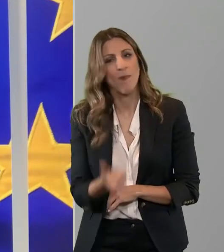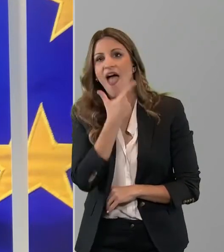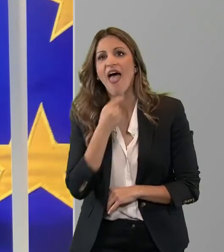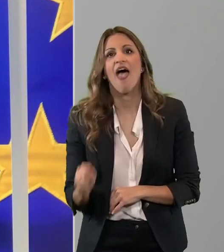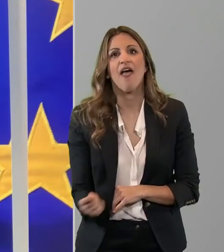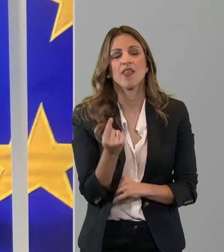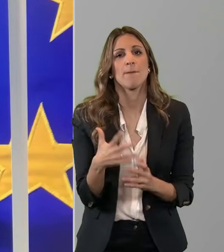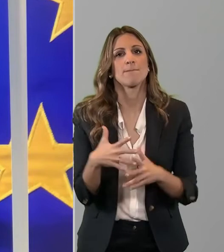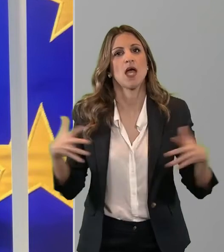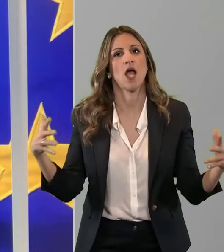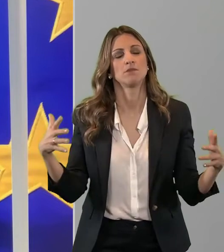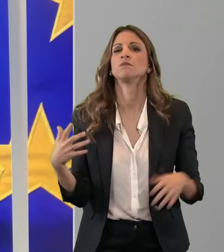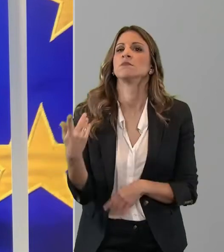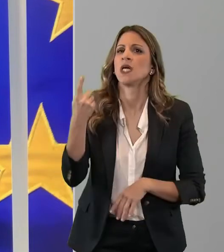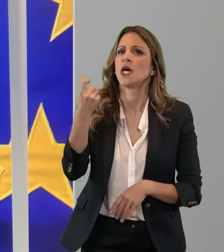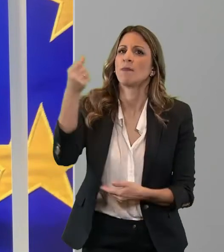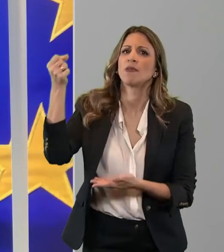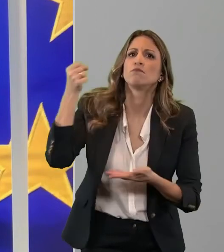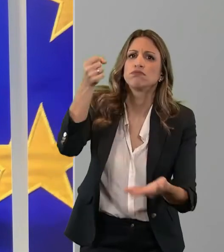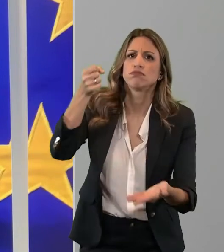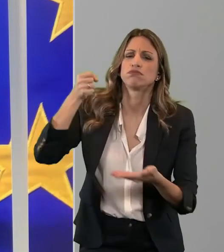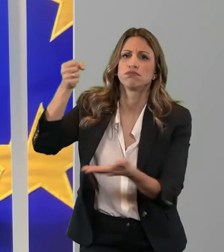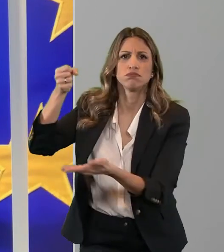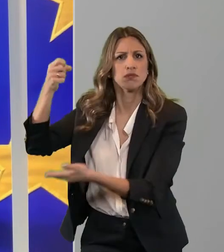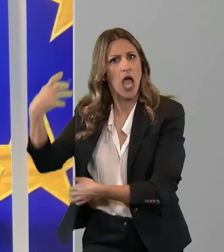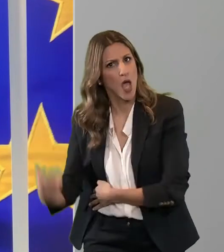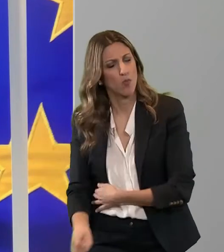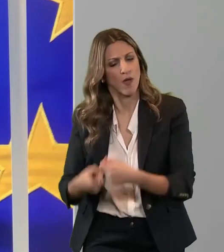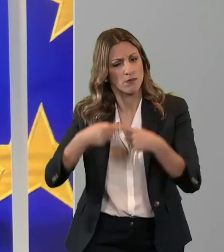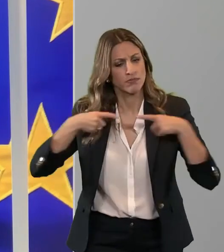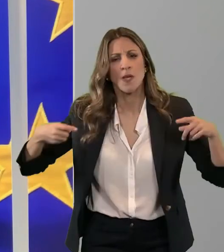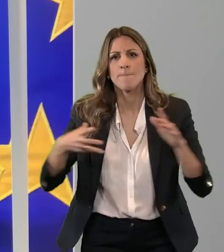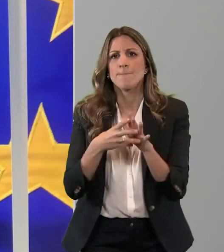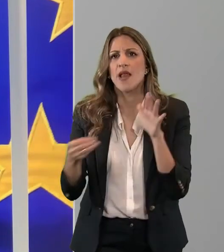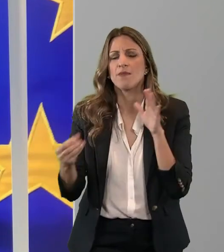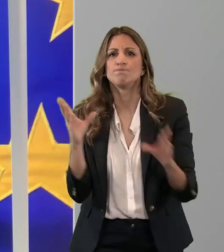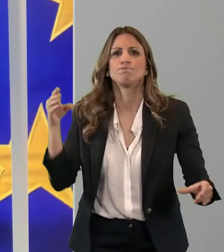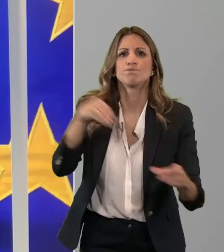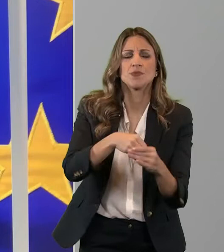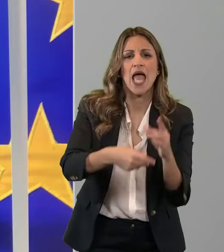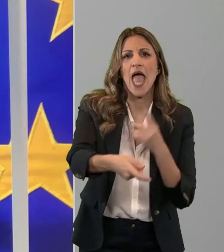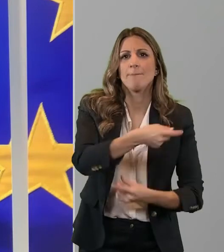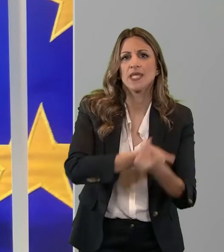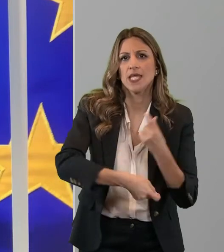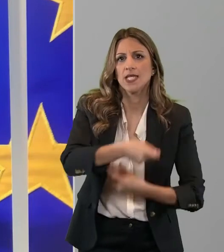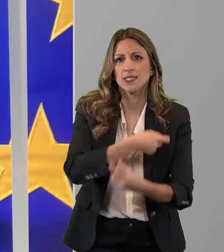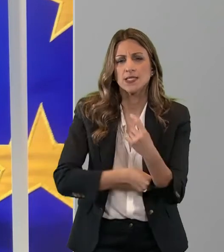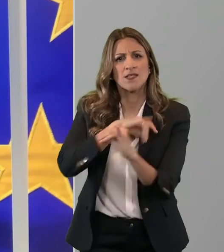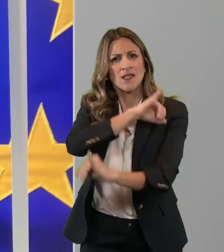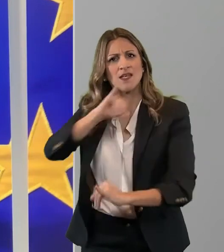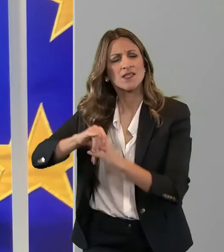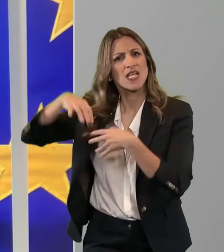ευκαιρία για χρηματοδοτήσεις σε συγκεκριμένες προτεραιότητες όπως είναι η συμμετοχή των επιχειρήσεων σε